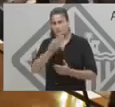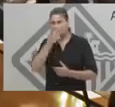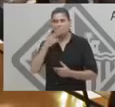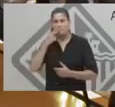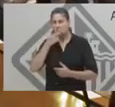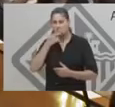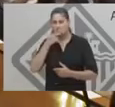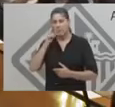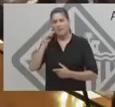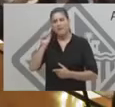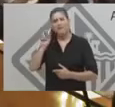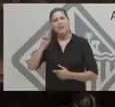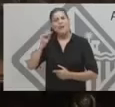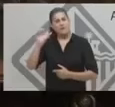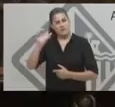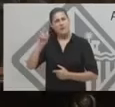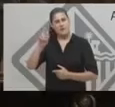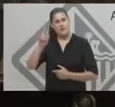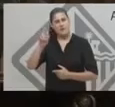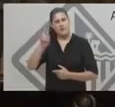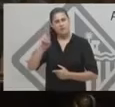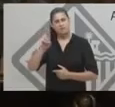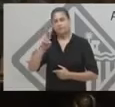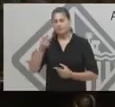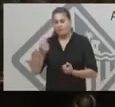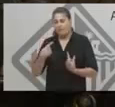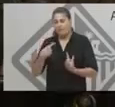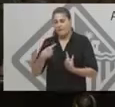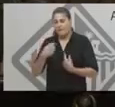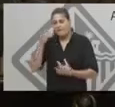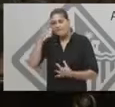Aquest compromís d'Emili Darder és el que ens ha guiat a les esquerres de llavors.